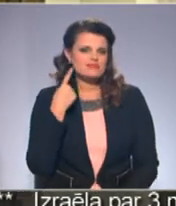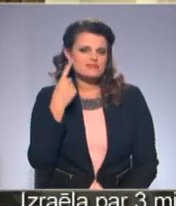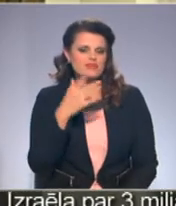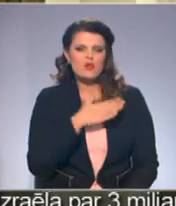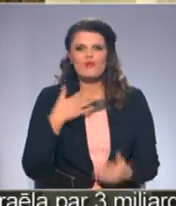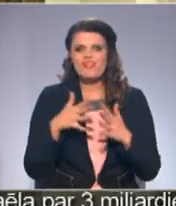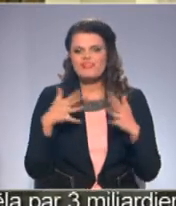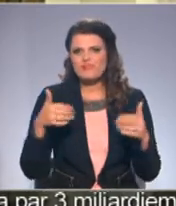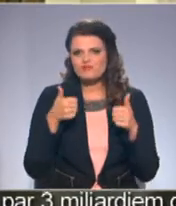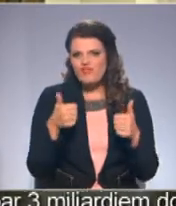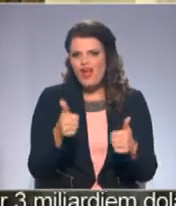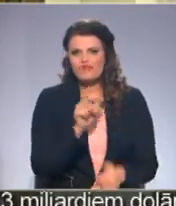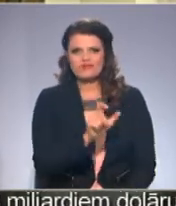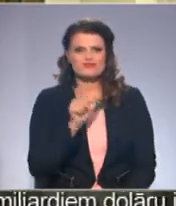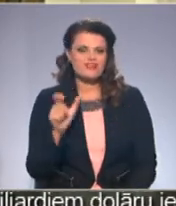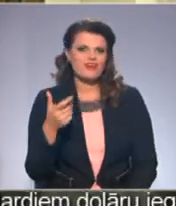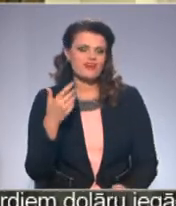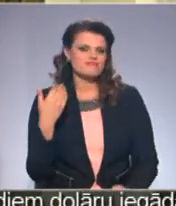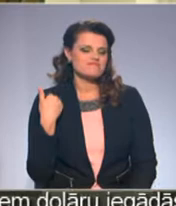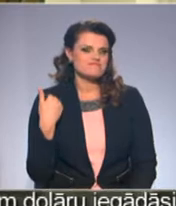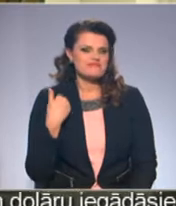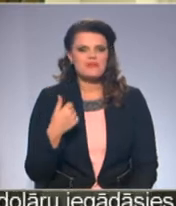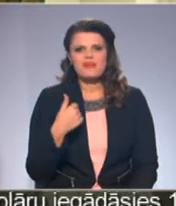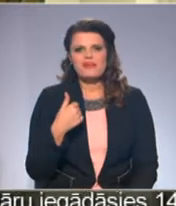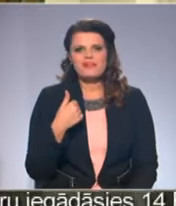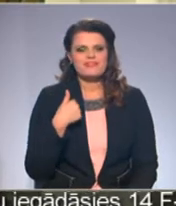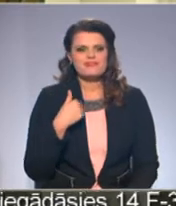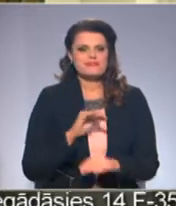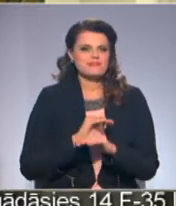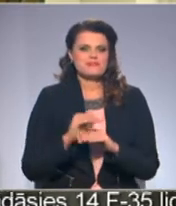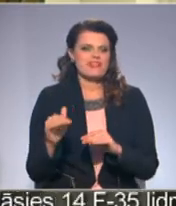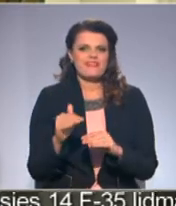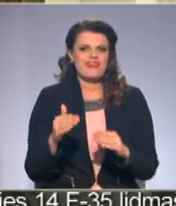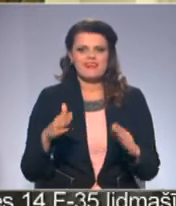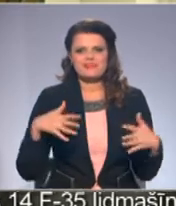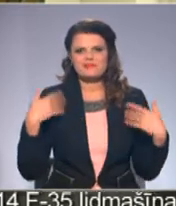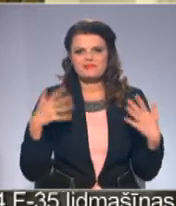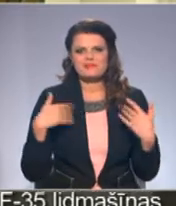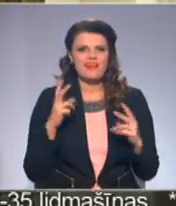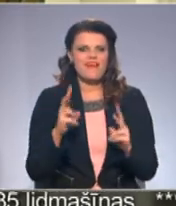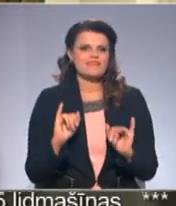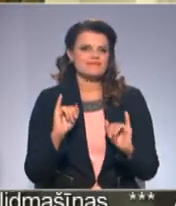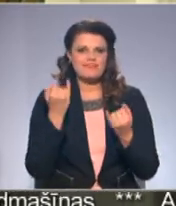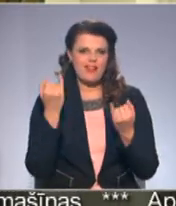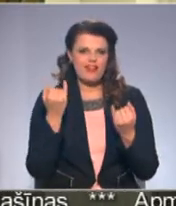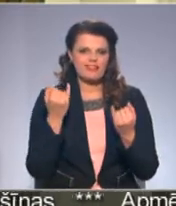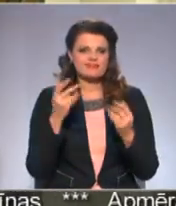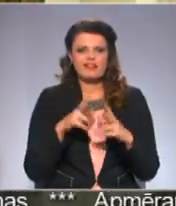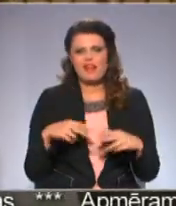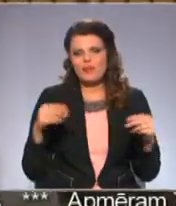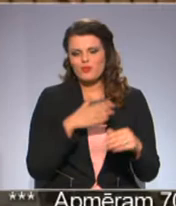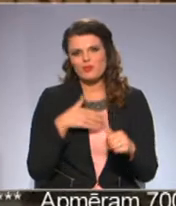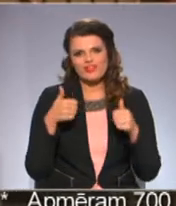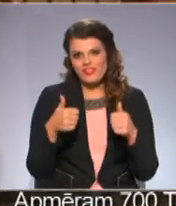daudz labus vārdus, ka man baltā galva viņa pilnīgi likās tā kā apzeltīta. Ļoti